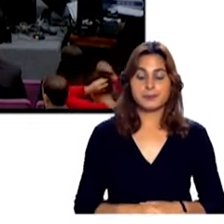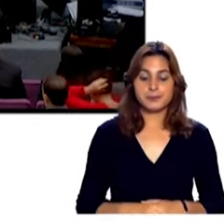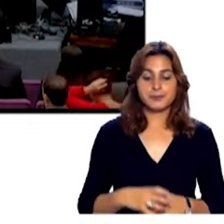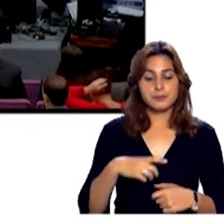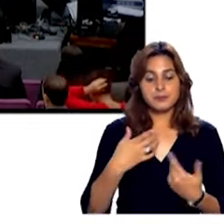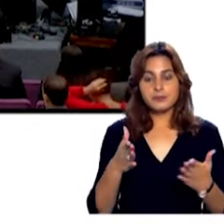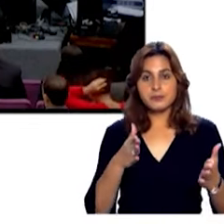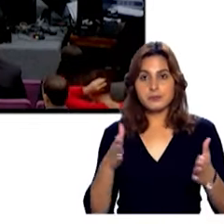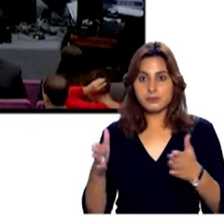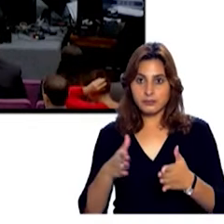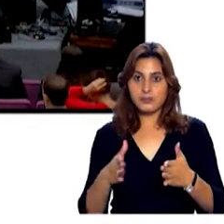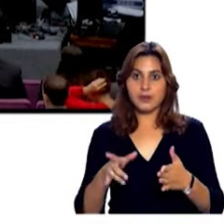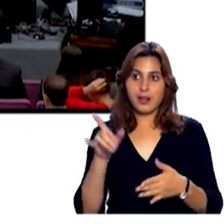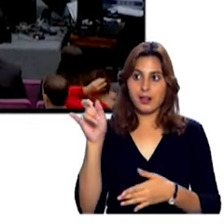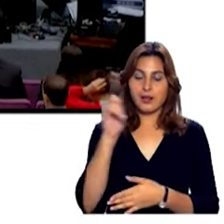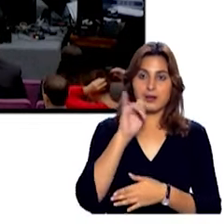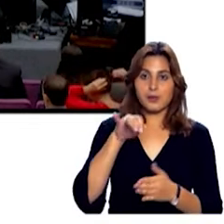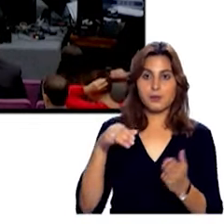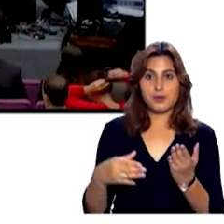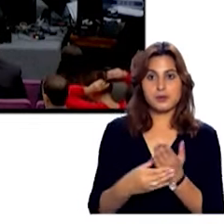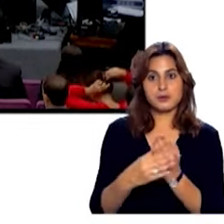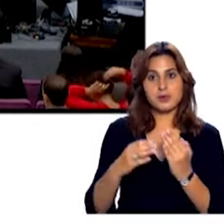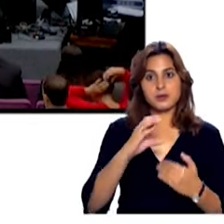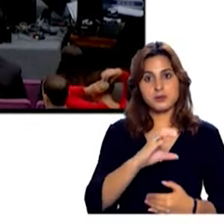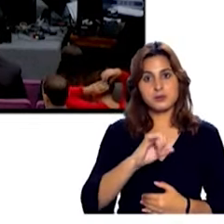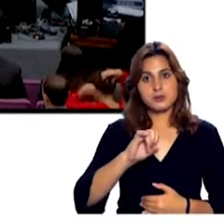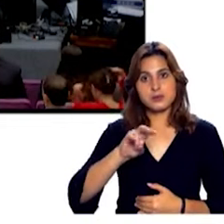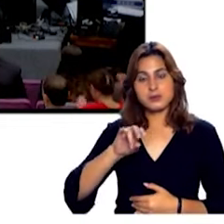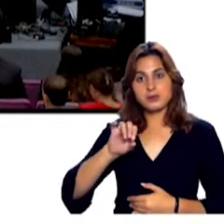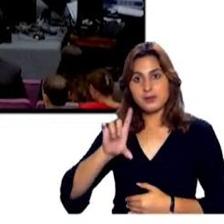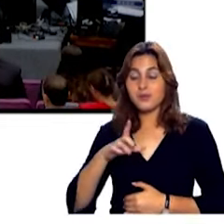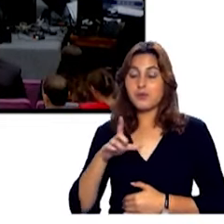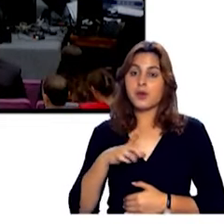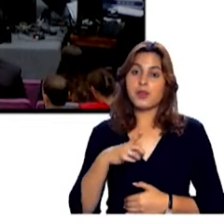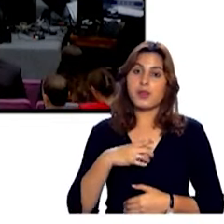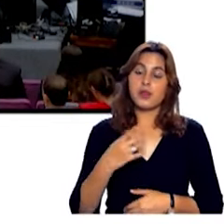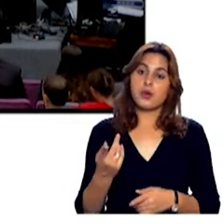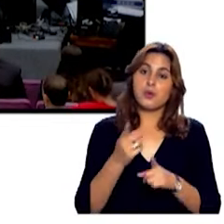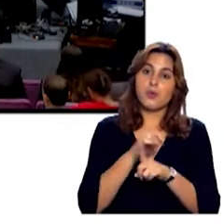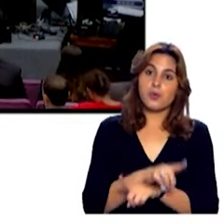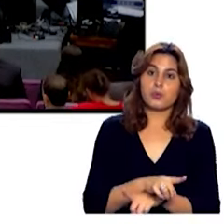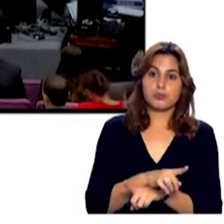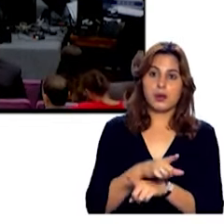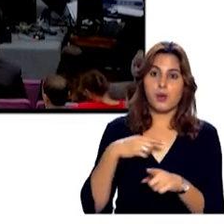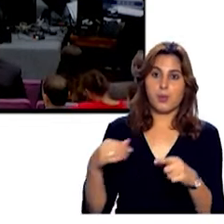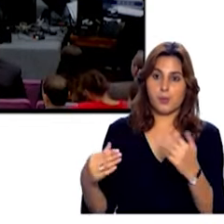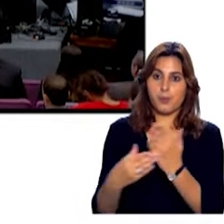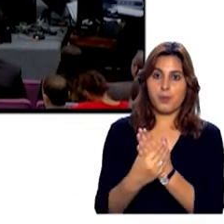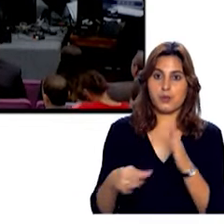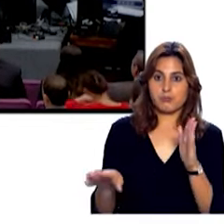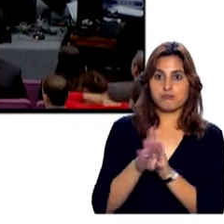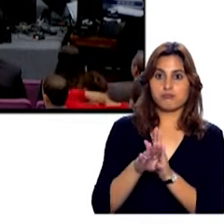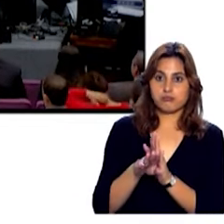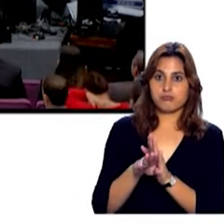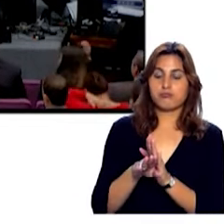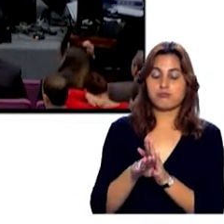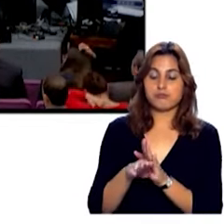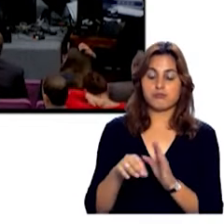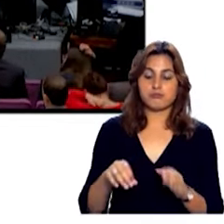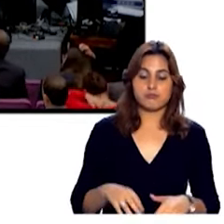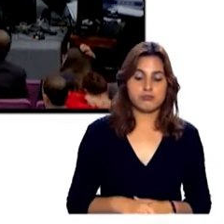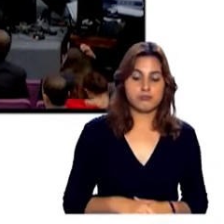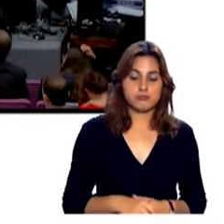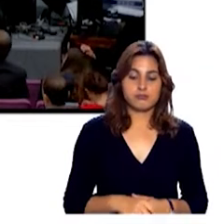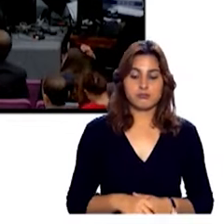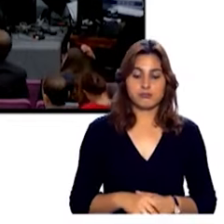una piramide rovesciata Il giudizio che dura di meno come Vedete 532 giorni di media e quello davanti Al